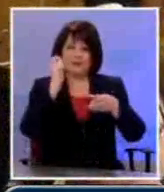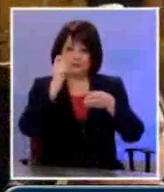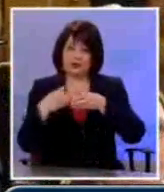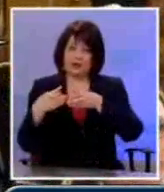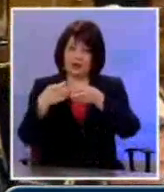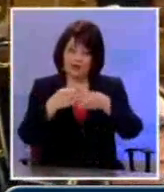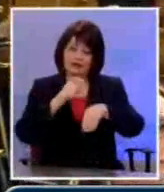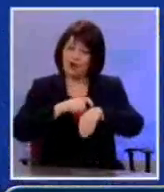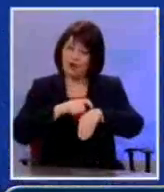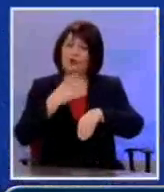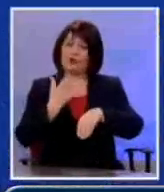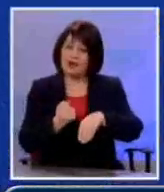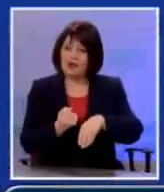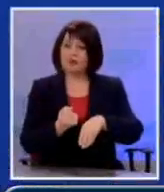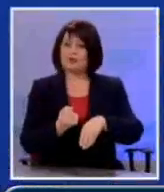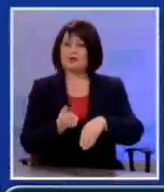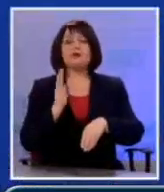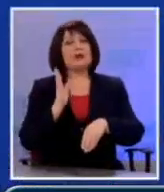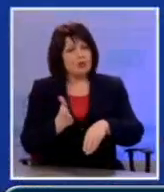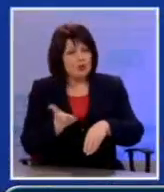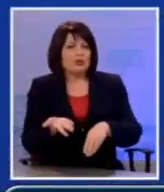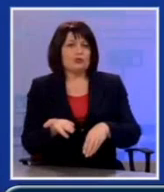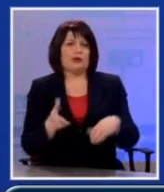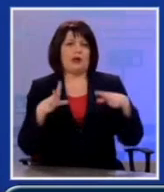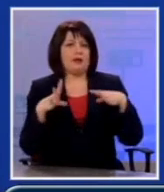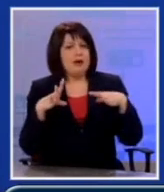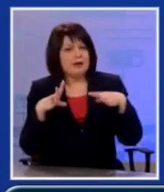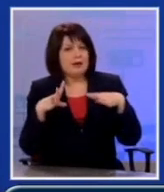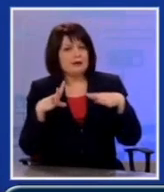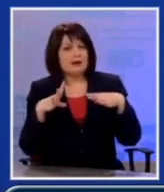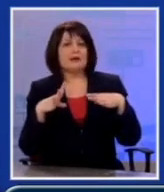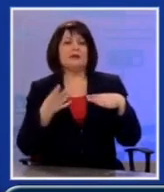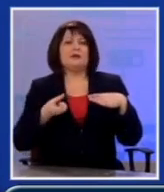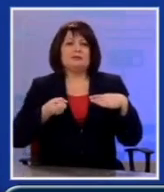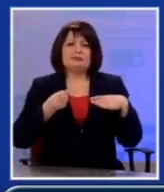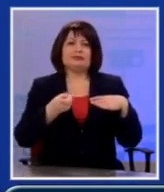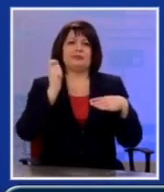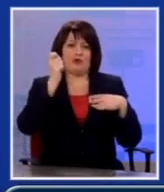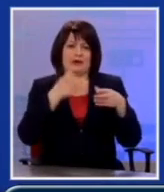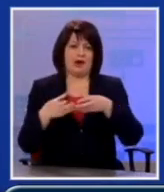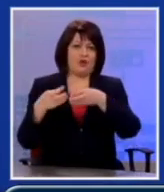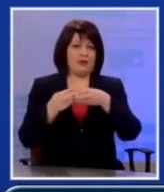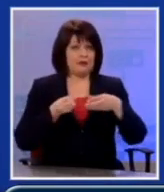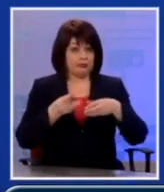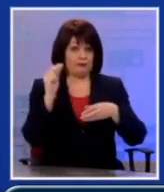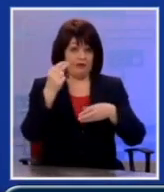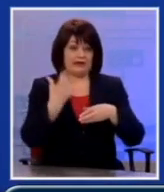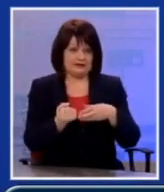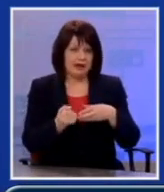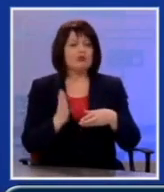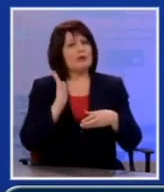αρκετός χρόνος προκειμένου να ανταποκρίνονται, ειδικά στις πολυμελείς κοινοβουλευτικές ομάδες, προκειμένου